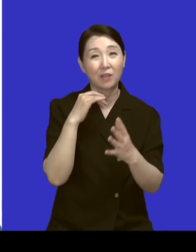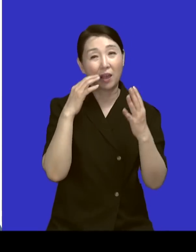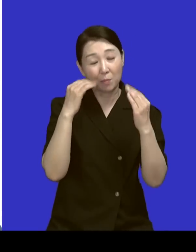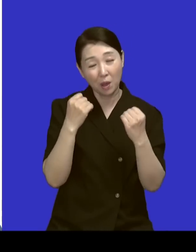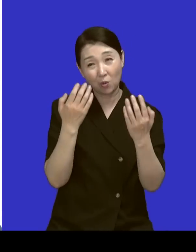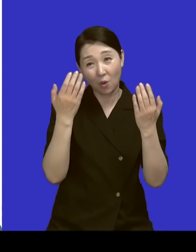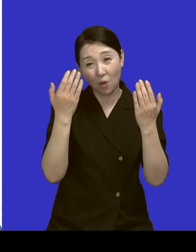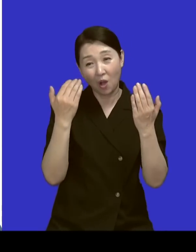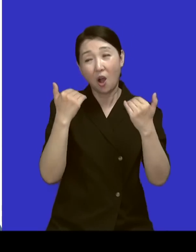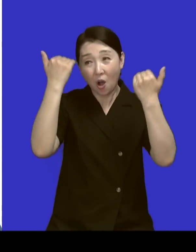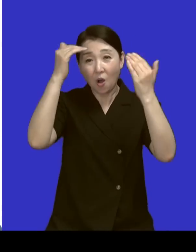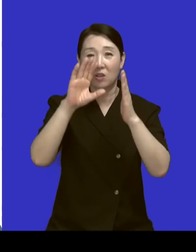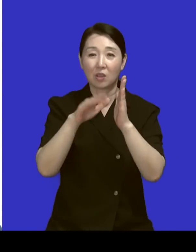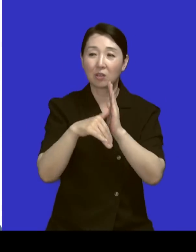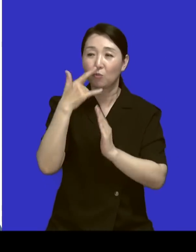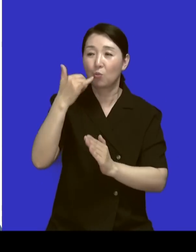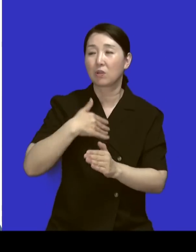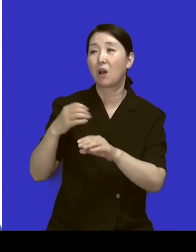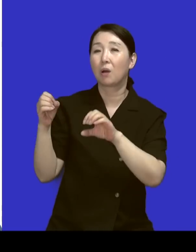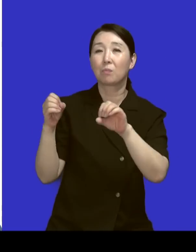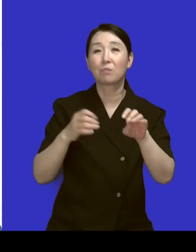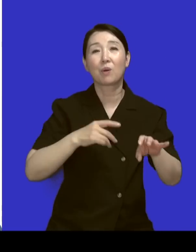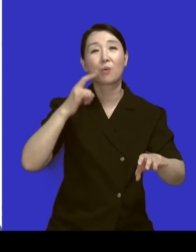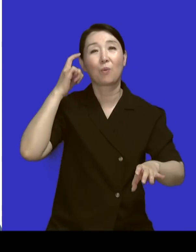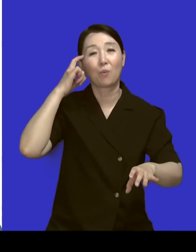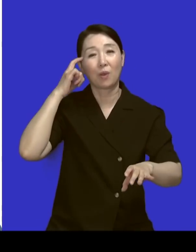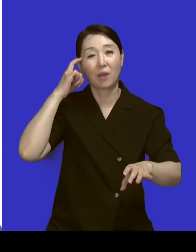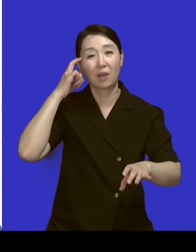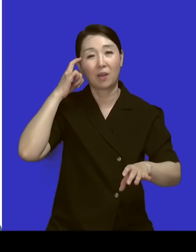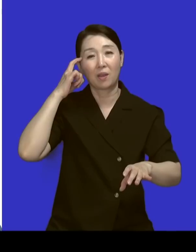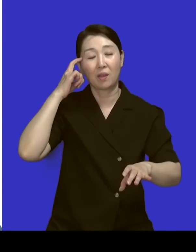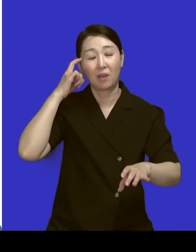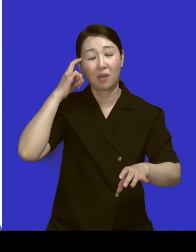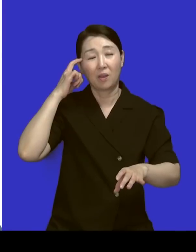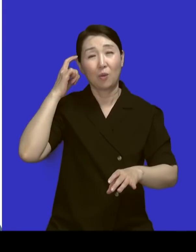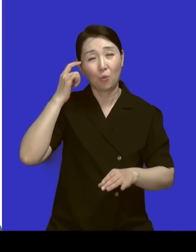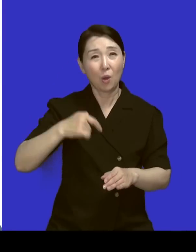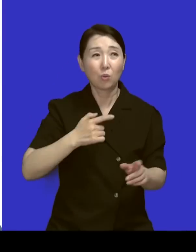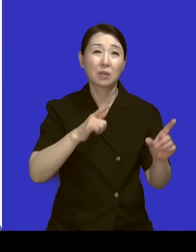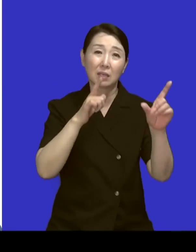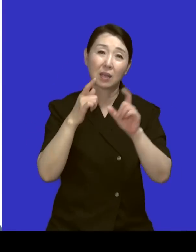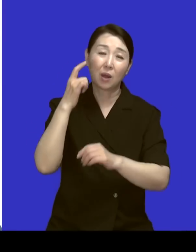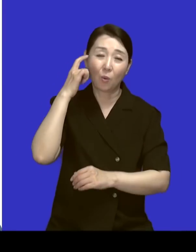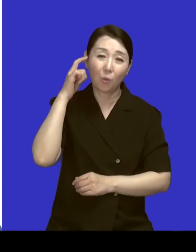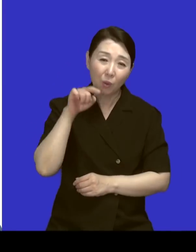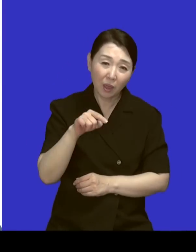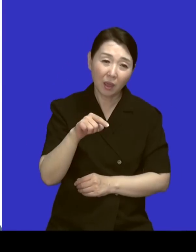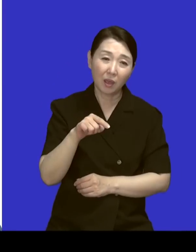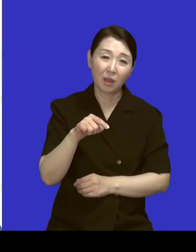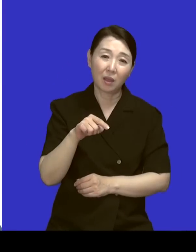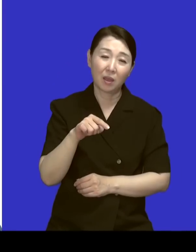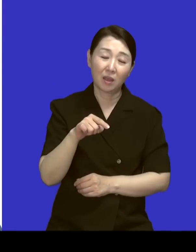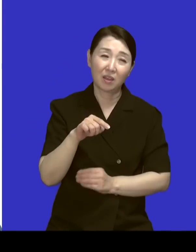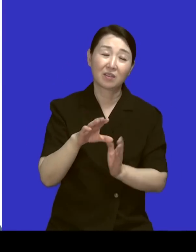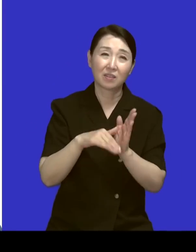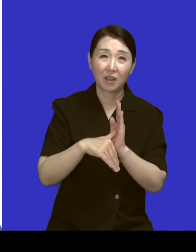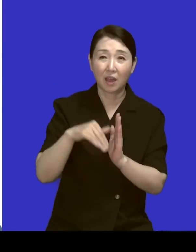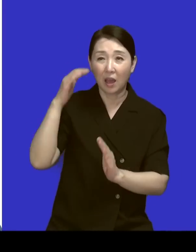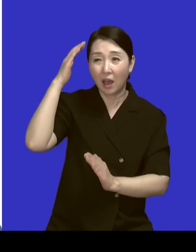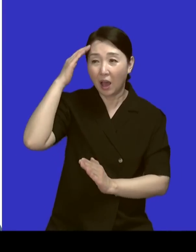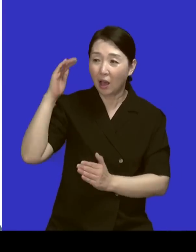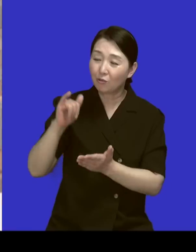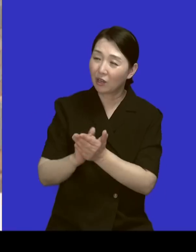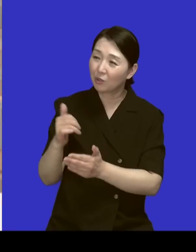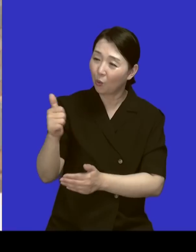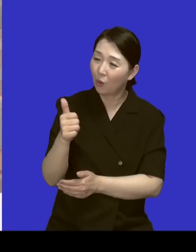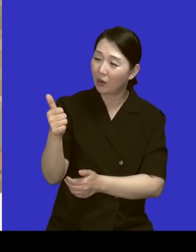나는 부모가 버렸는지 왜 길에서 생활하게 되었는지 그때 이제 한국에서 온 한 아저씨가